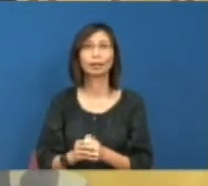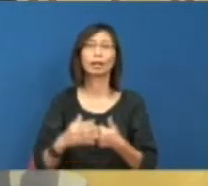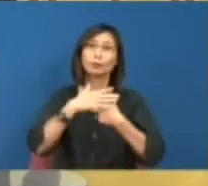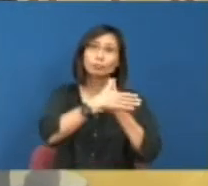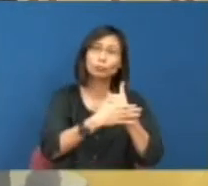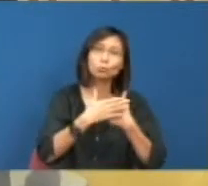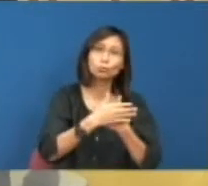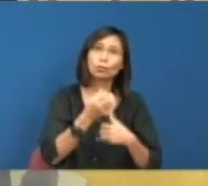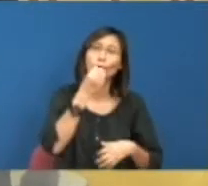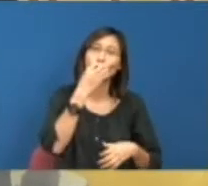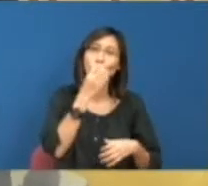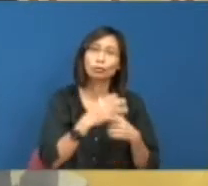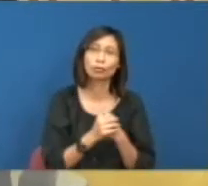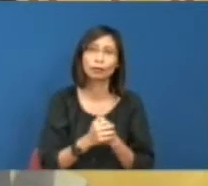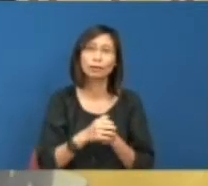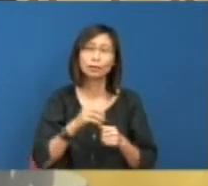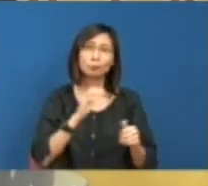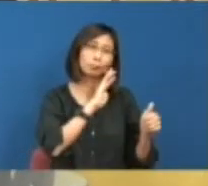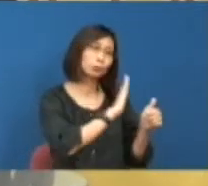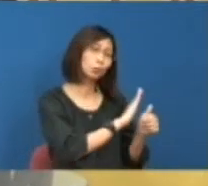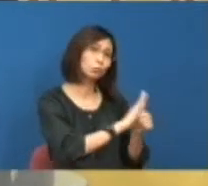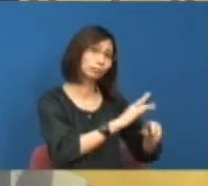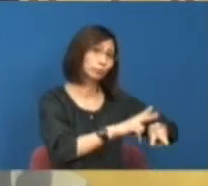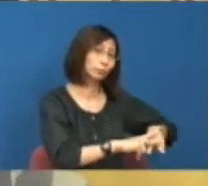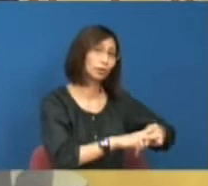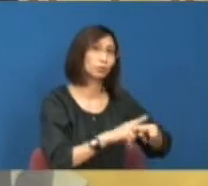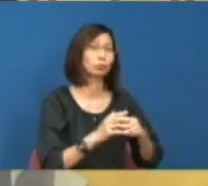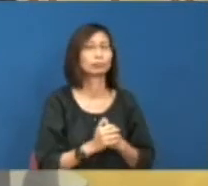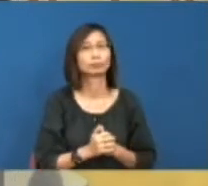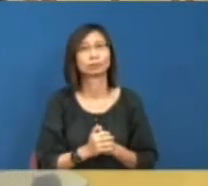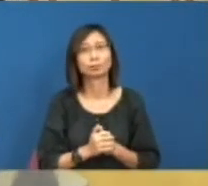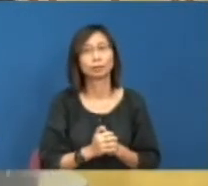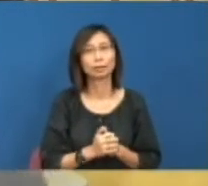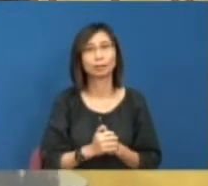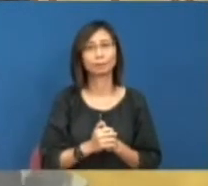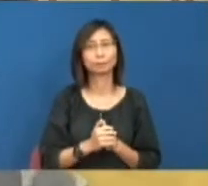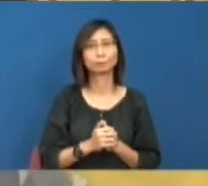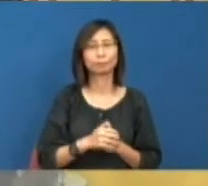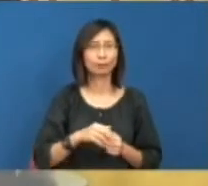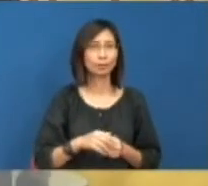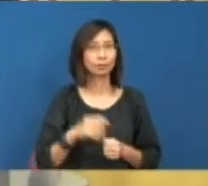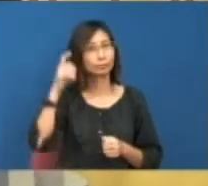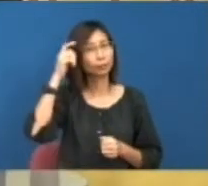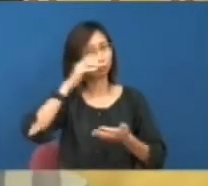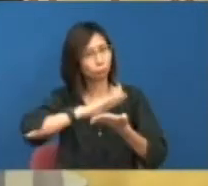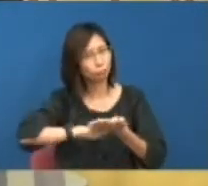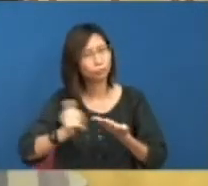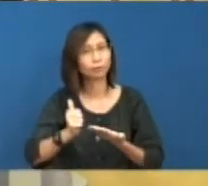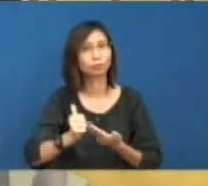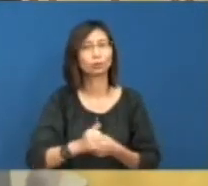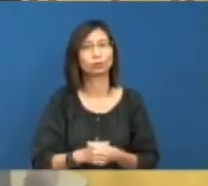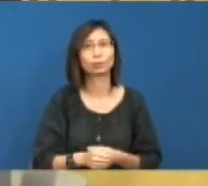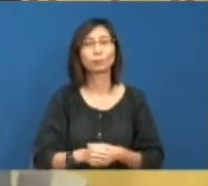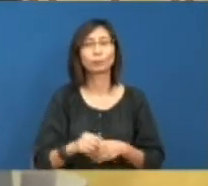度咧，係有利於佢哋嘅剝削。呢個係非常之清楚。你睇下呢個曾蔭權喺呢個